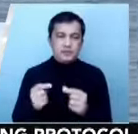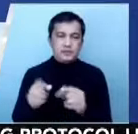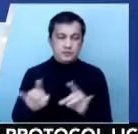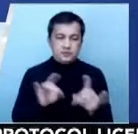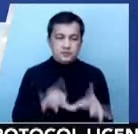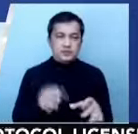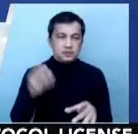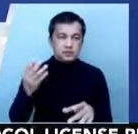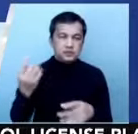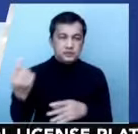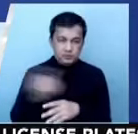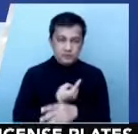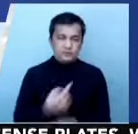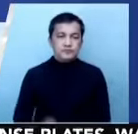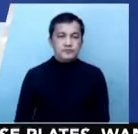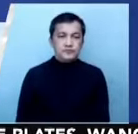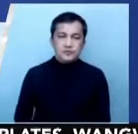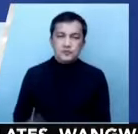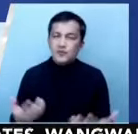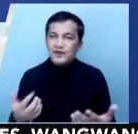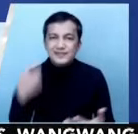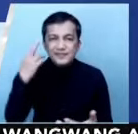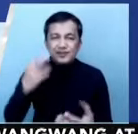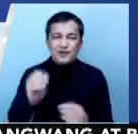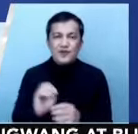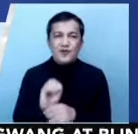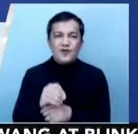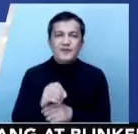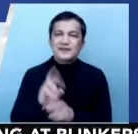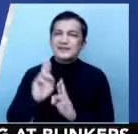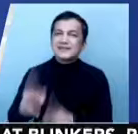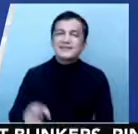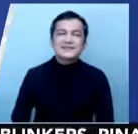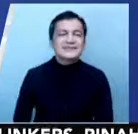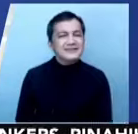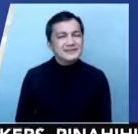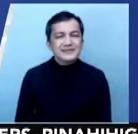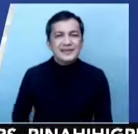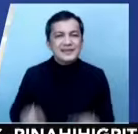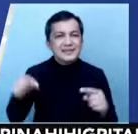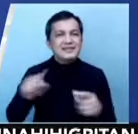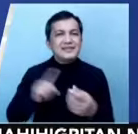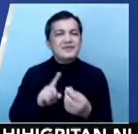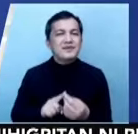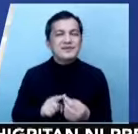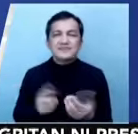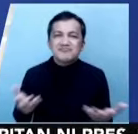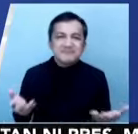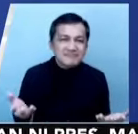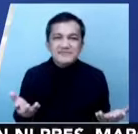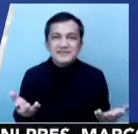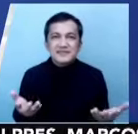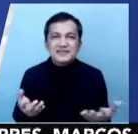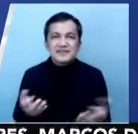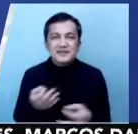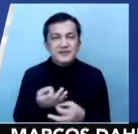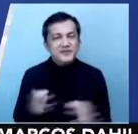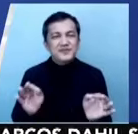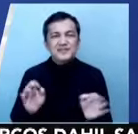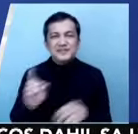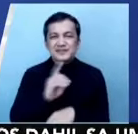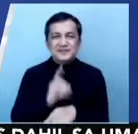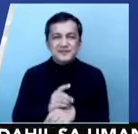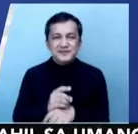linggo. There's no reason to overreact to this. This is about freedom of navigation. It's about